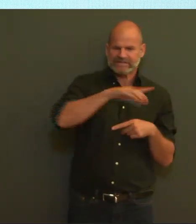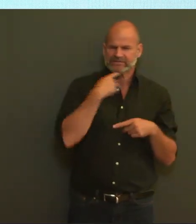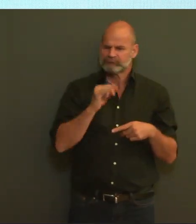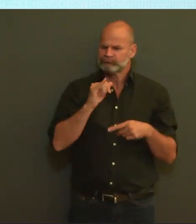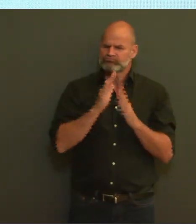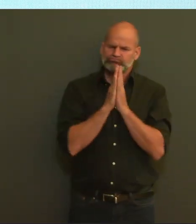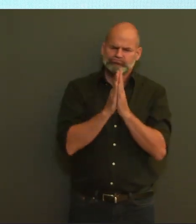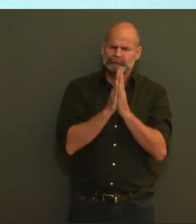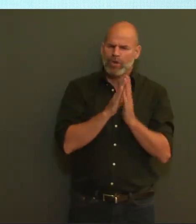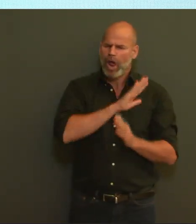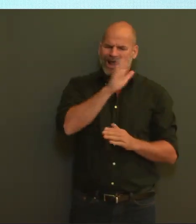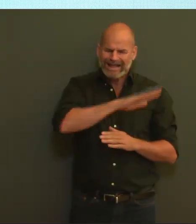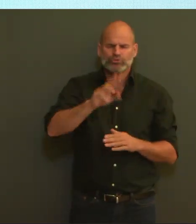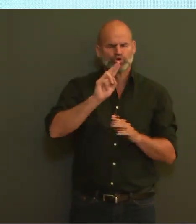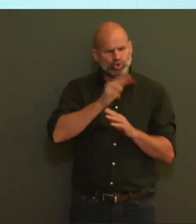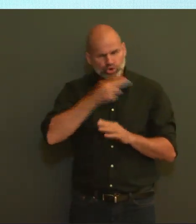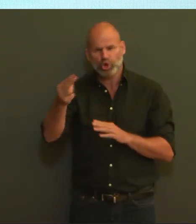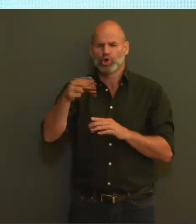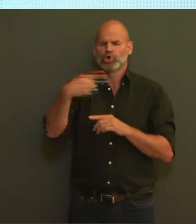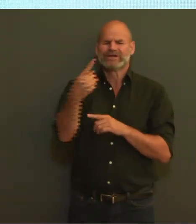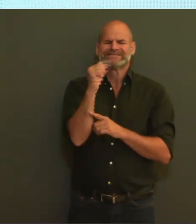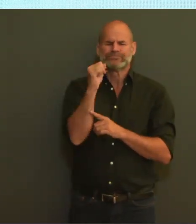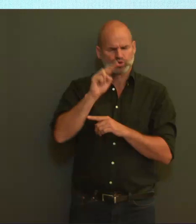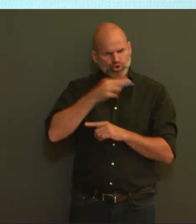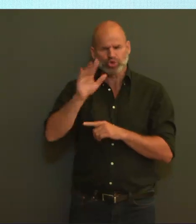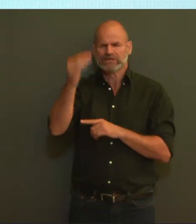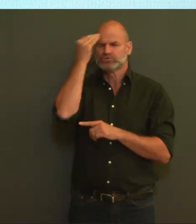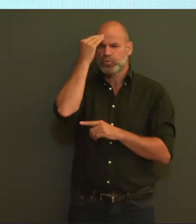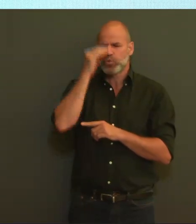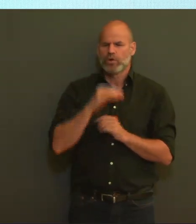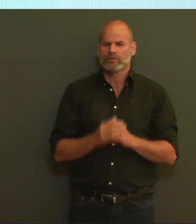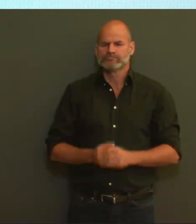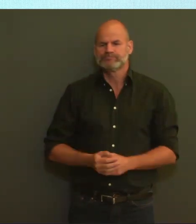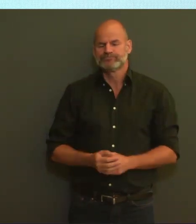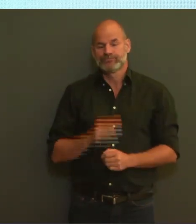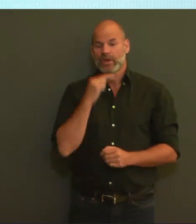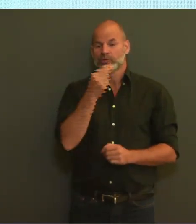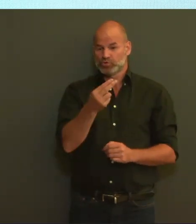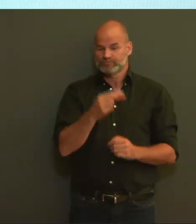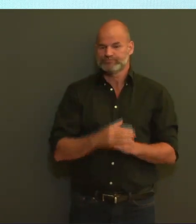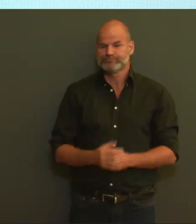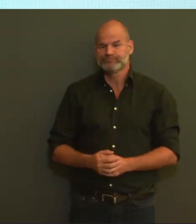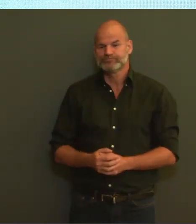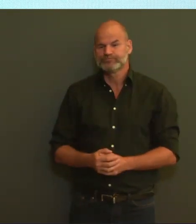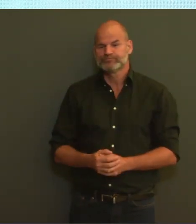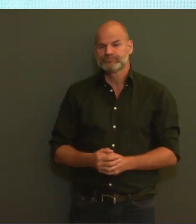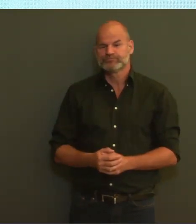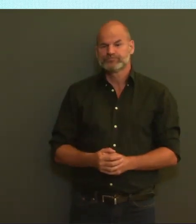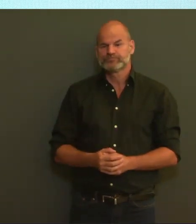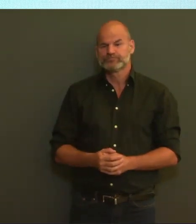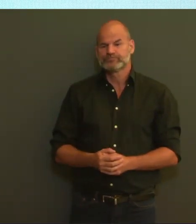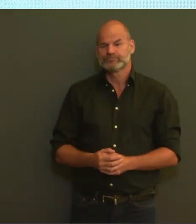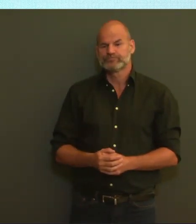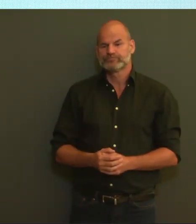Wel, zoals we net hebben voorgesteld, blijkt uit de Belgische gegevens, net als uit zoveel